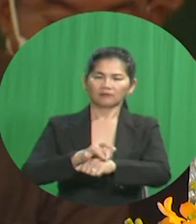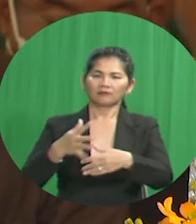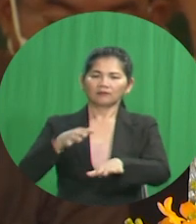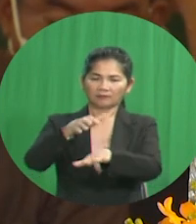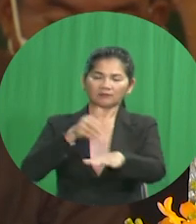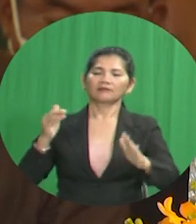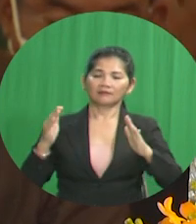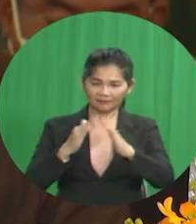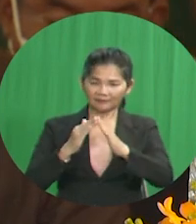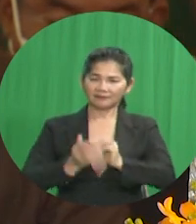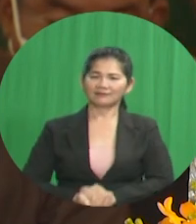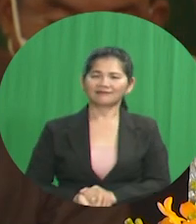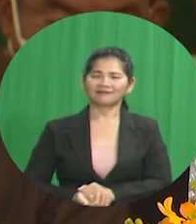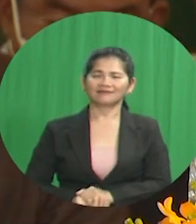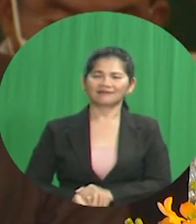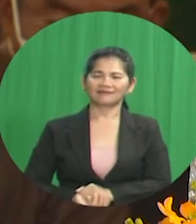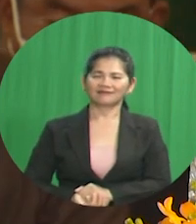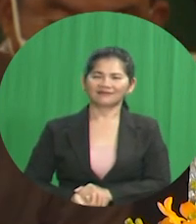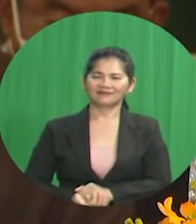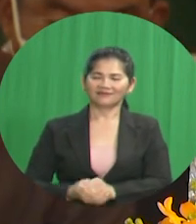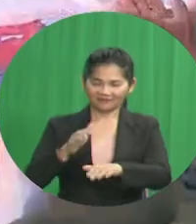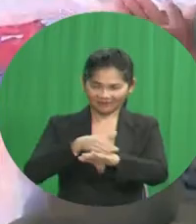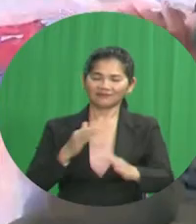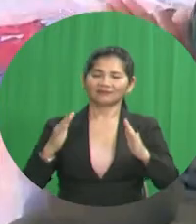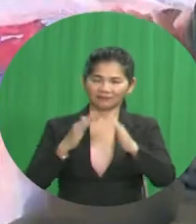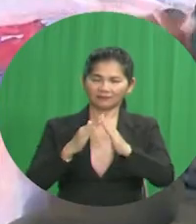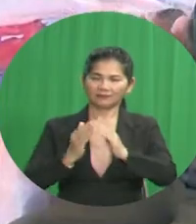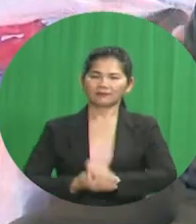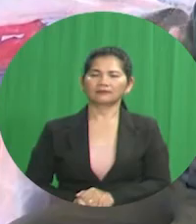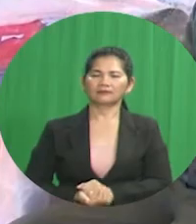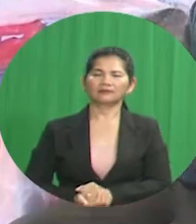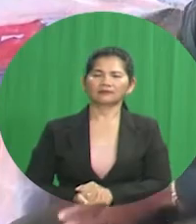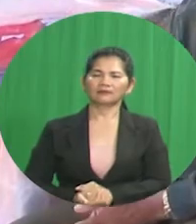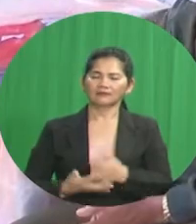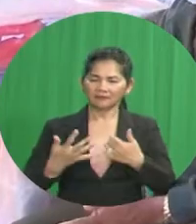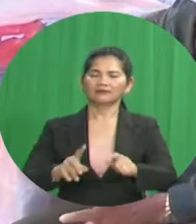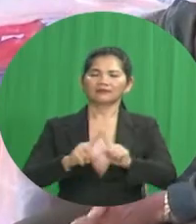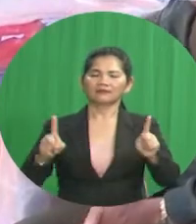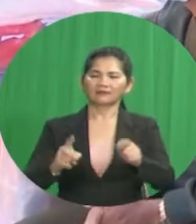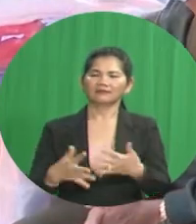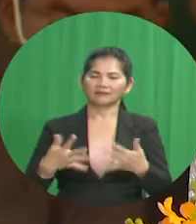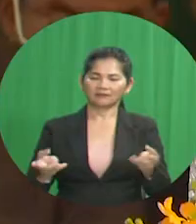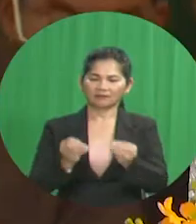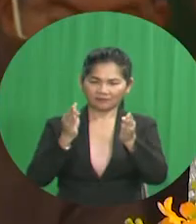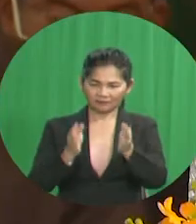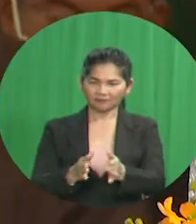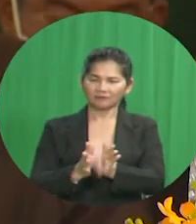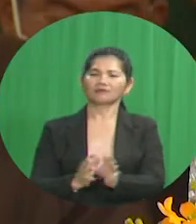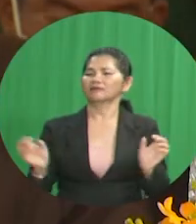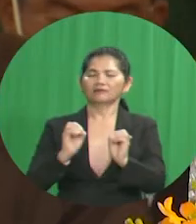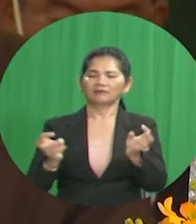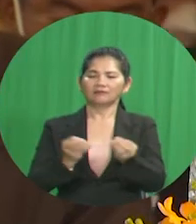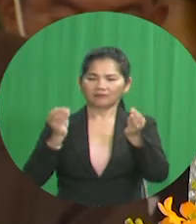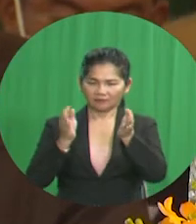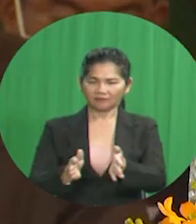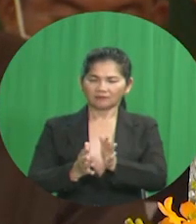ចូលផ្ទះផងហៅចូលផ្ទះផងបើទោះបីខ្ញុំនៅធ្វើនយោរដ្ឋមន្ត្រីឬអត់ធ្វើនយោរ